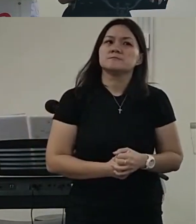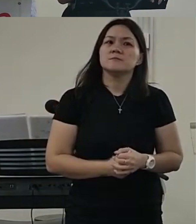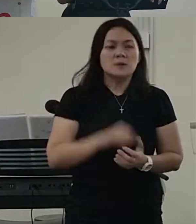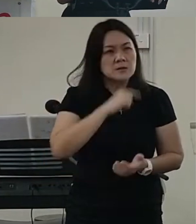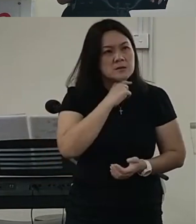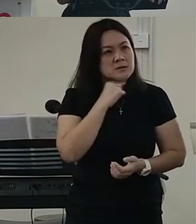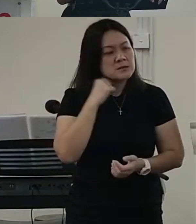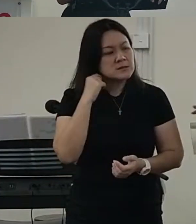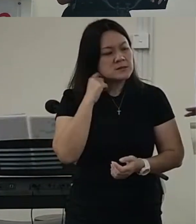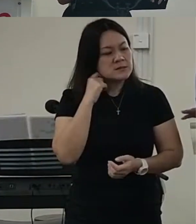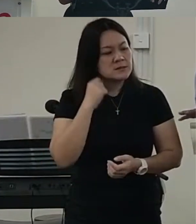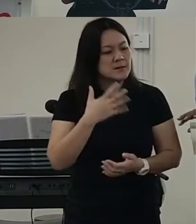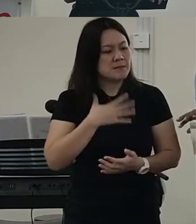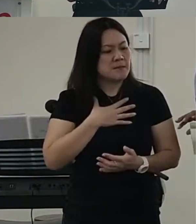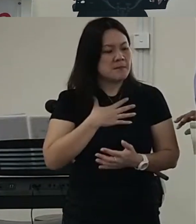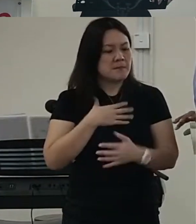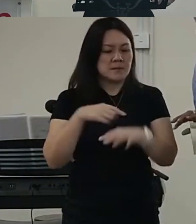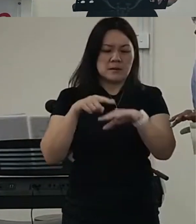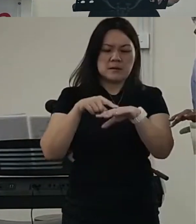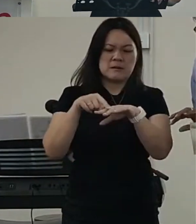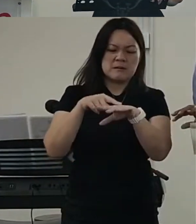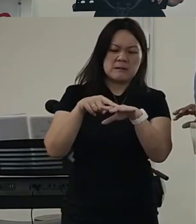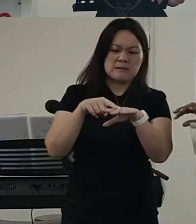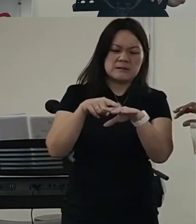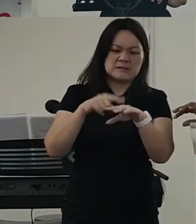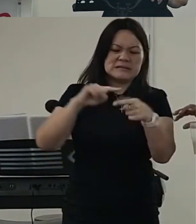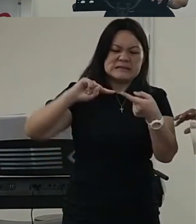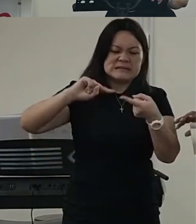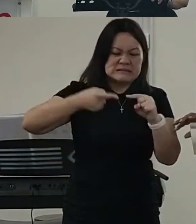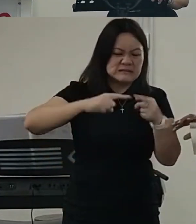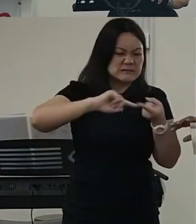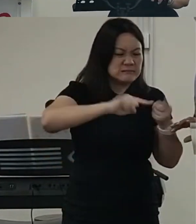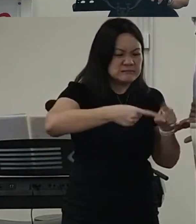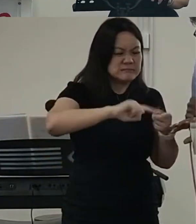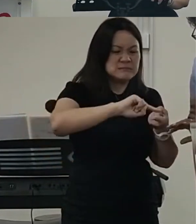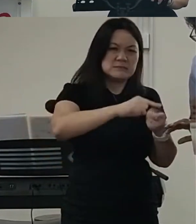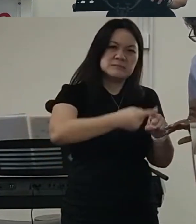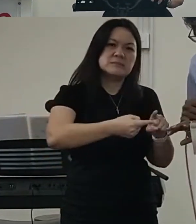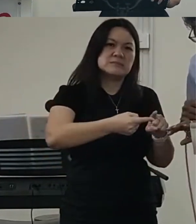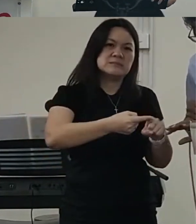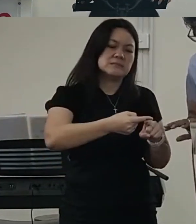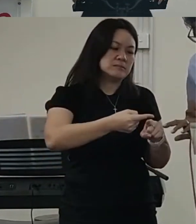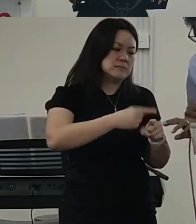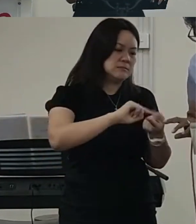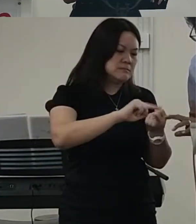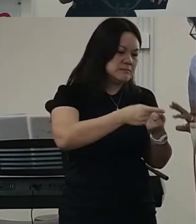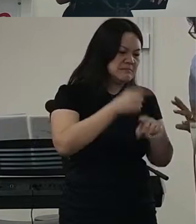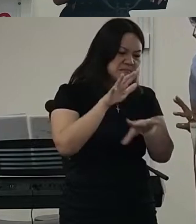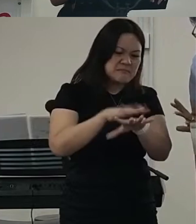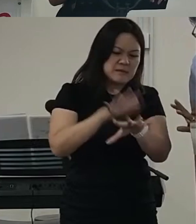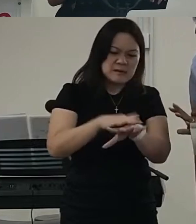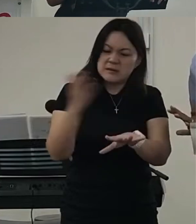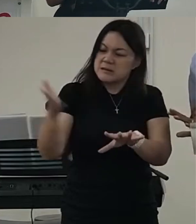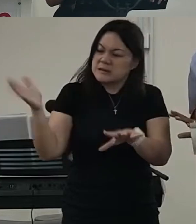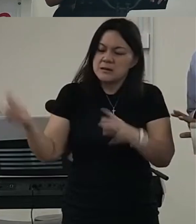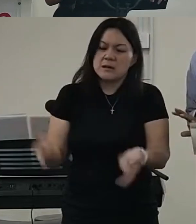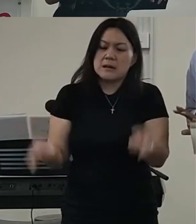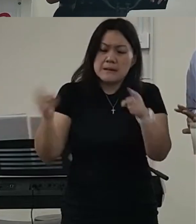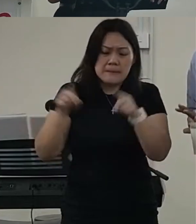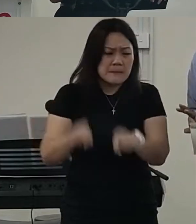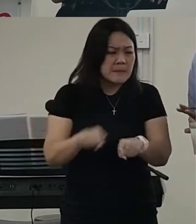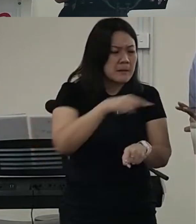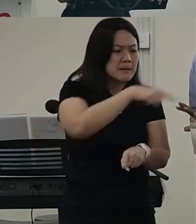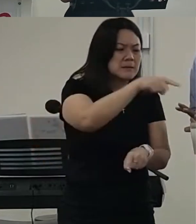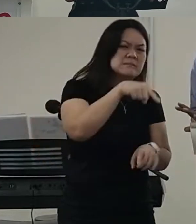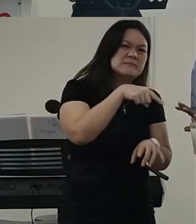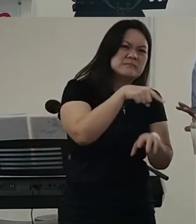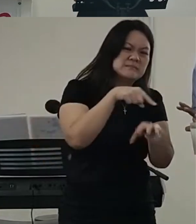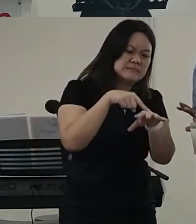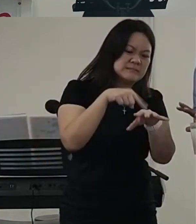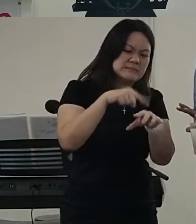他